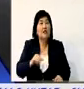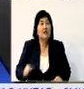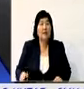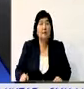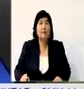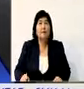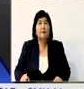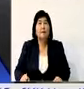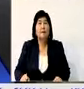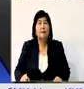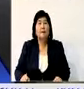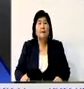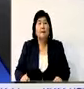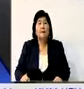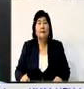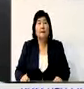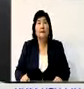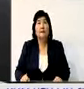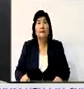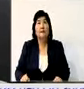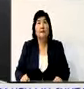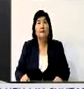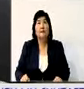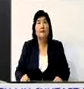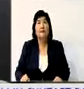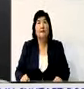сожжём назар а хан алиев таз назад по и телеканал козла до